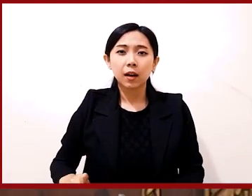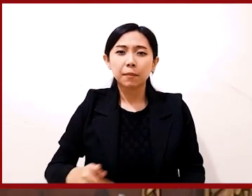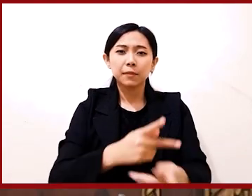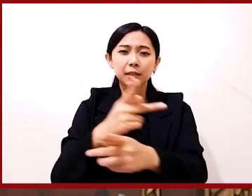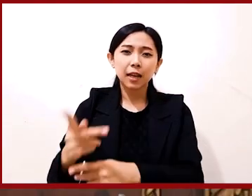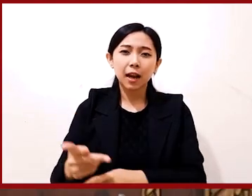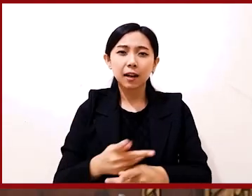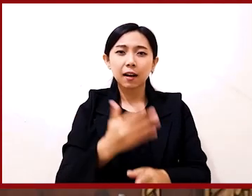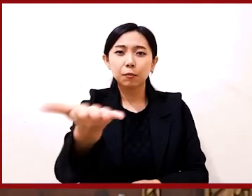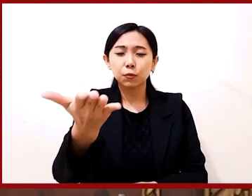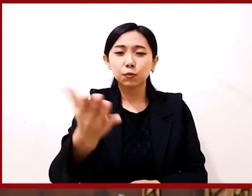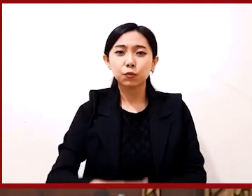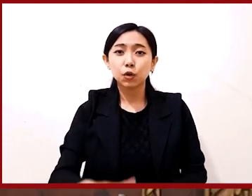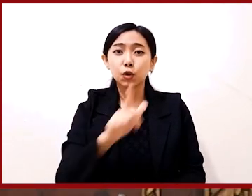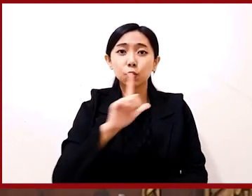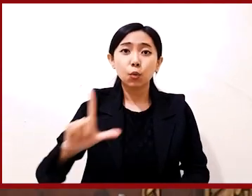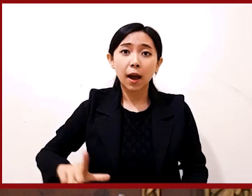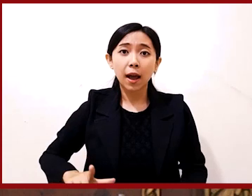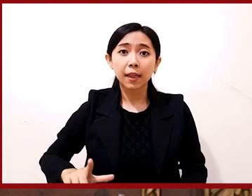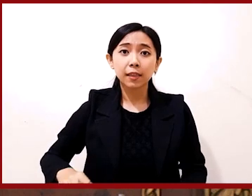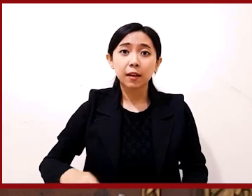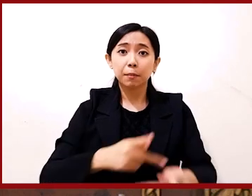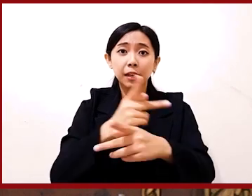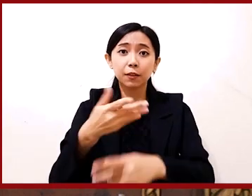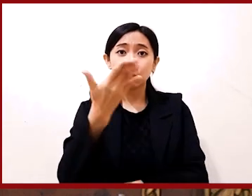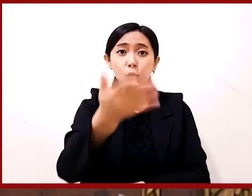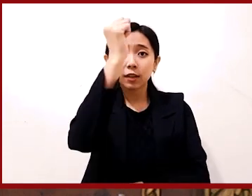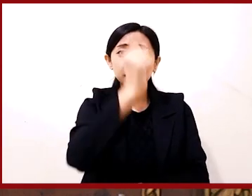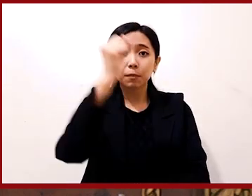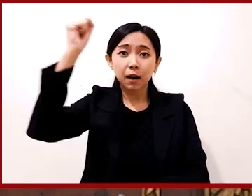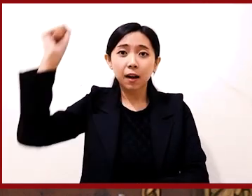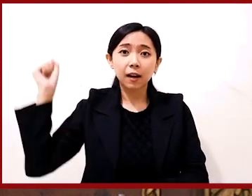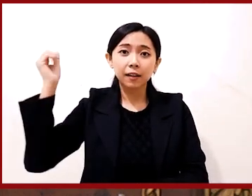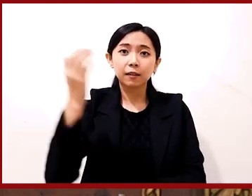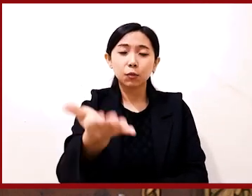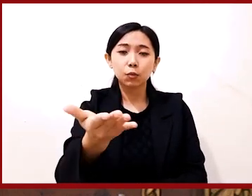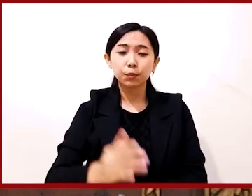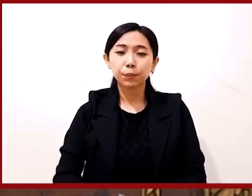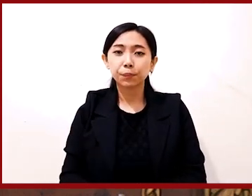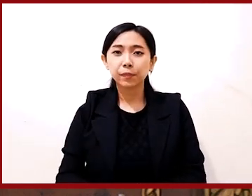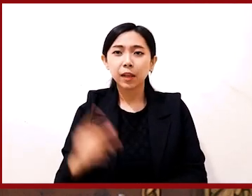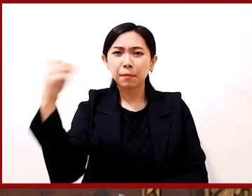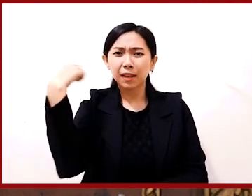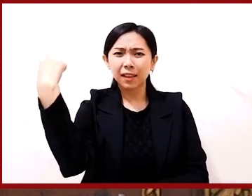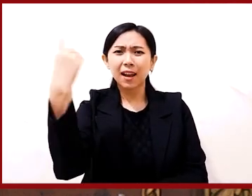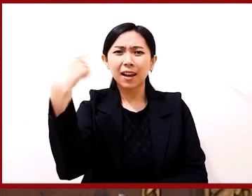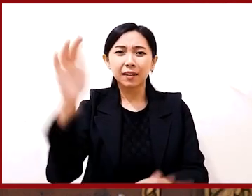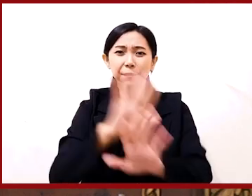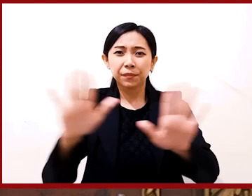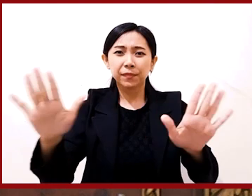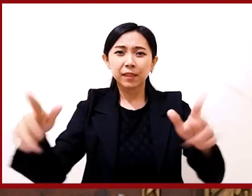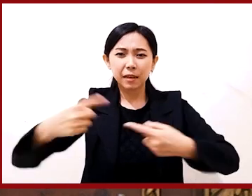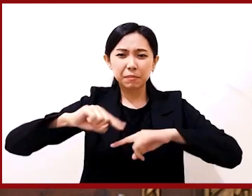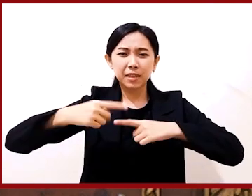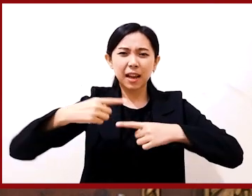Tuhanlah penjagamu. Tuhanlah naunganmu di sebelah tangan kananmu.